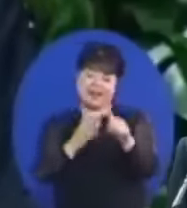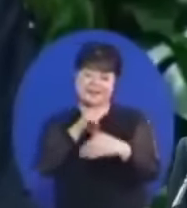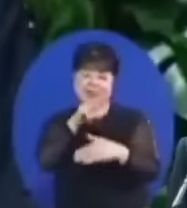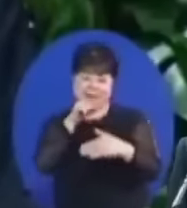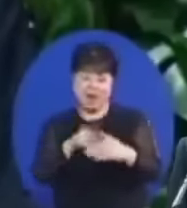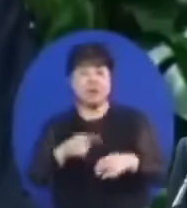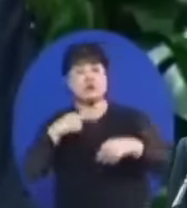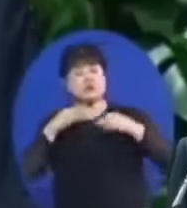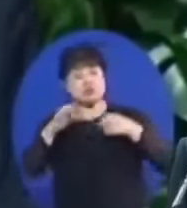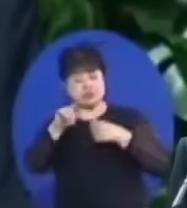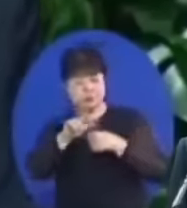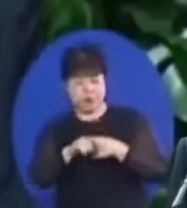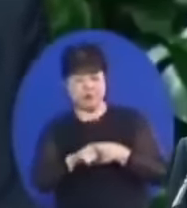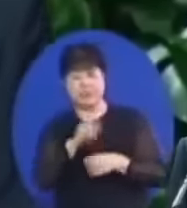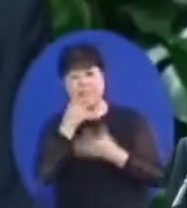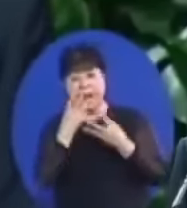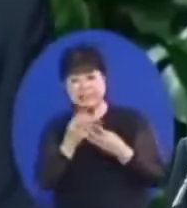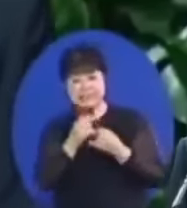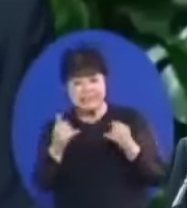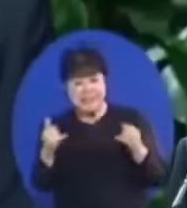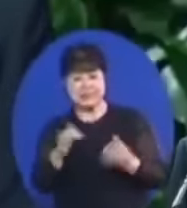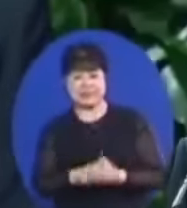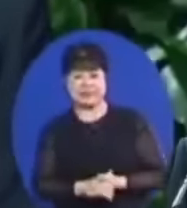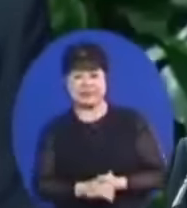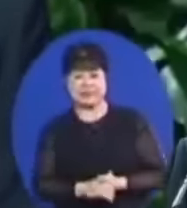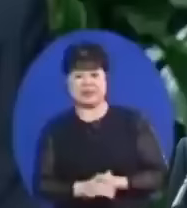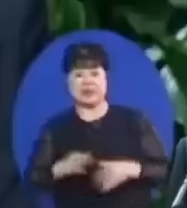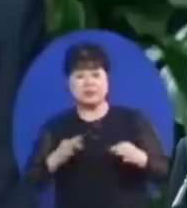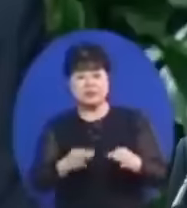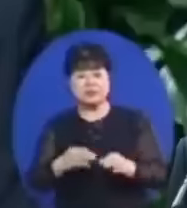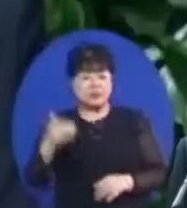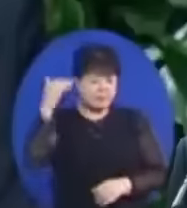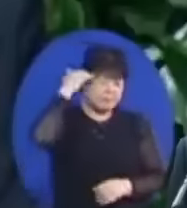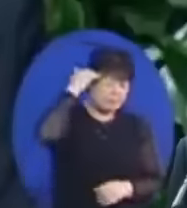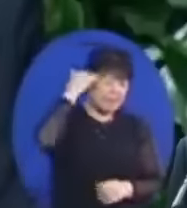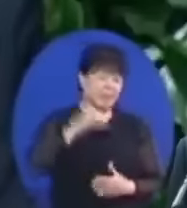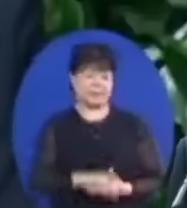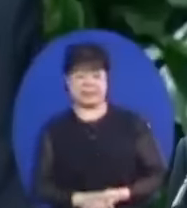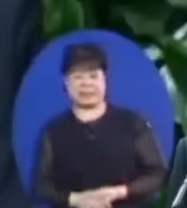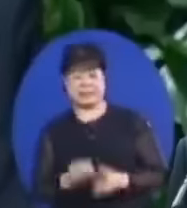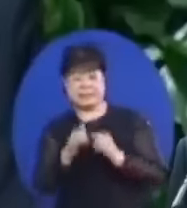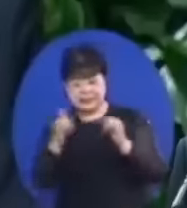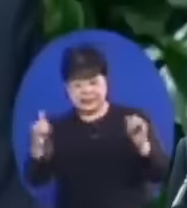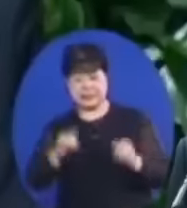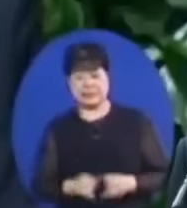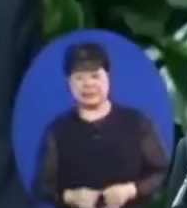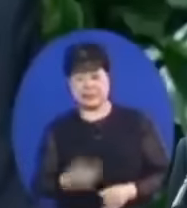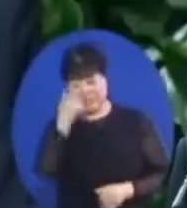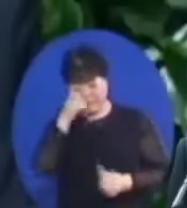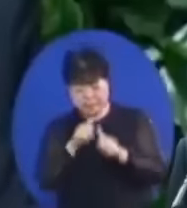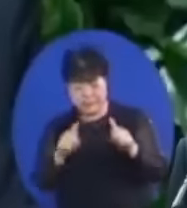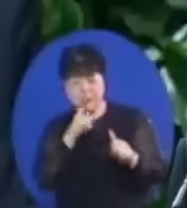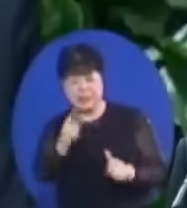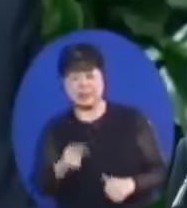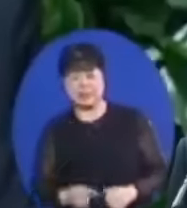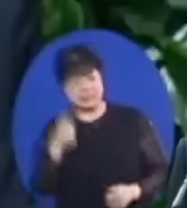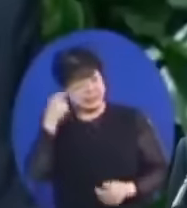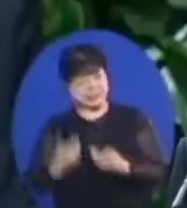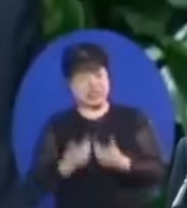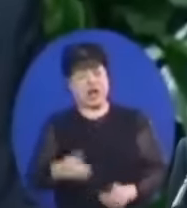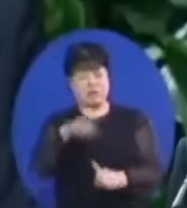마음으로 부르짖으면 많은 사람이 우리의 부르짖음을 방해합니다. 사람들이 바디메오에게 와서